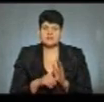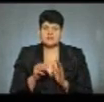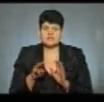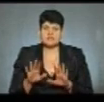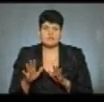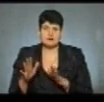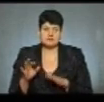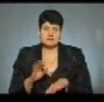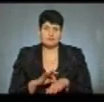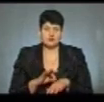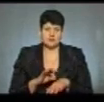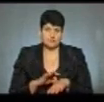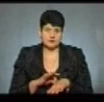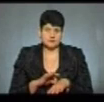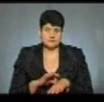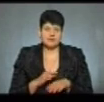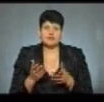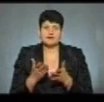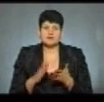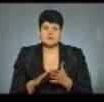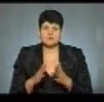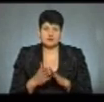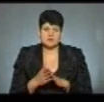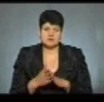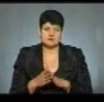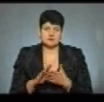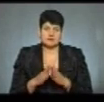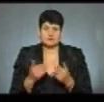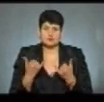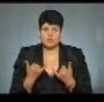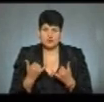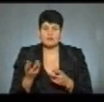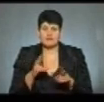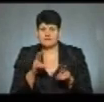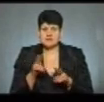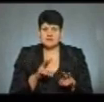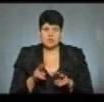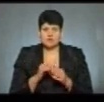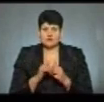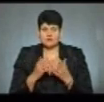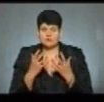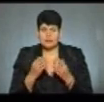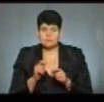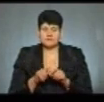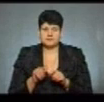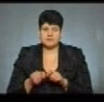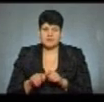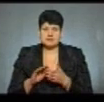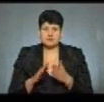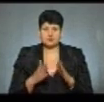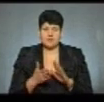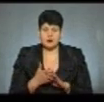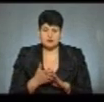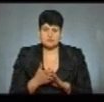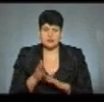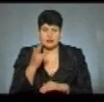випадків захворюваності. Яка ситуація станом на сьогодні? Як ви відстежуєте чи щоденно моніторите ситуацію